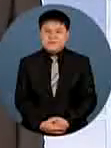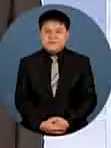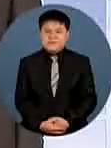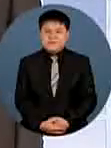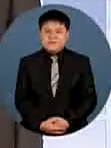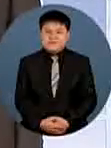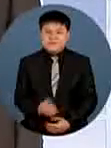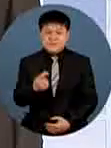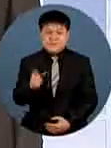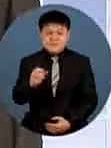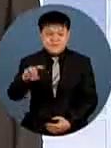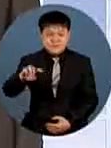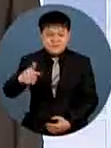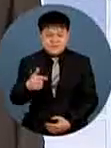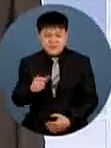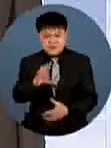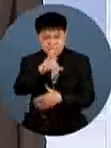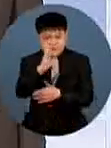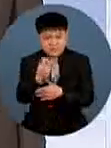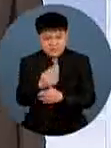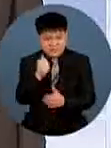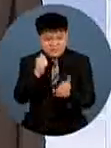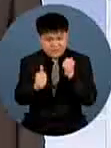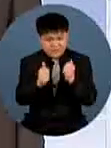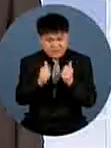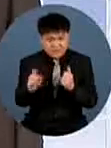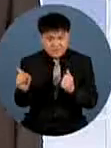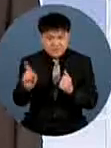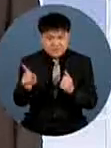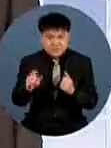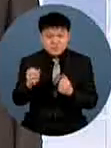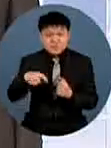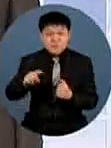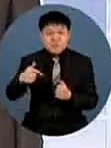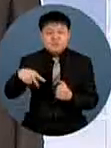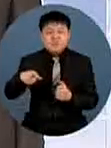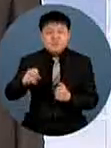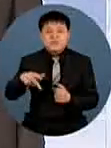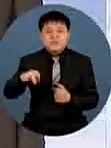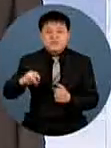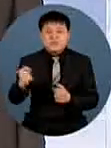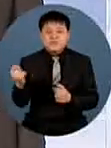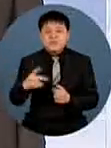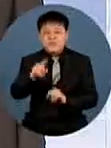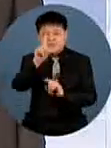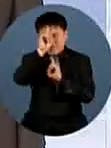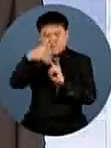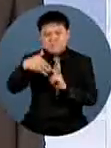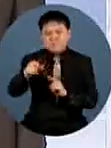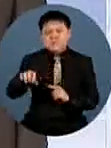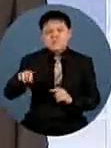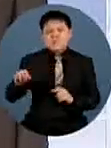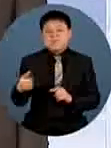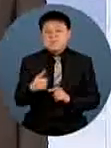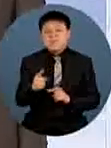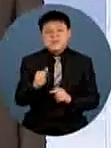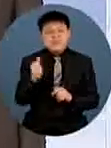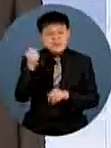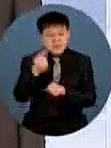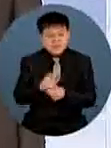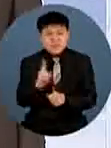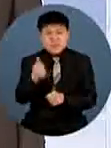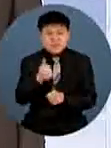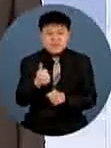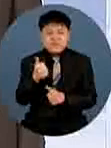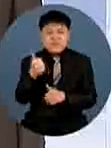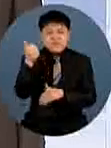네, 하이원백 명인전입니다. 네. 연성진 9단 대 이창호 9단인데요. 두 기사 모두 결선에 진출한 상태에서 두는 대국이었죠.